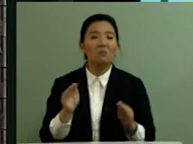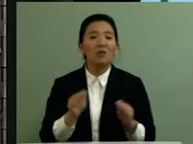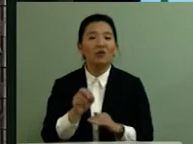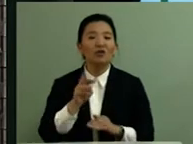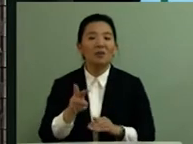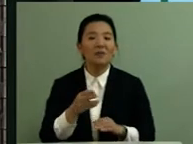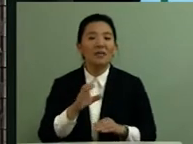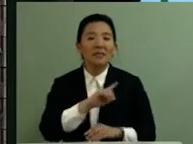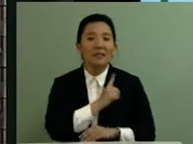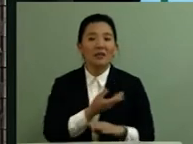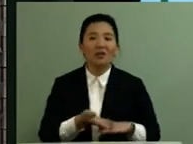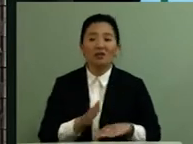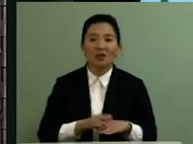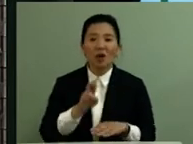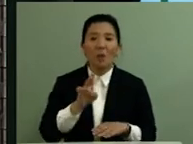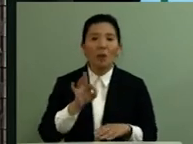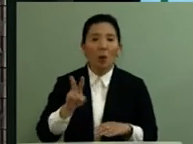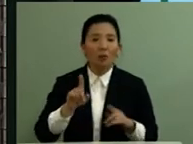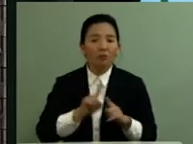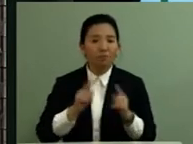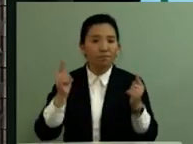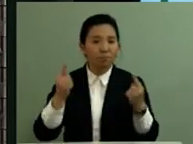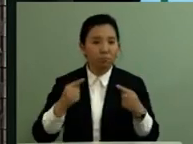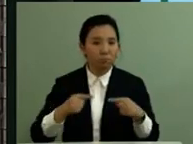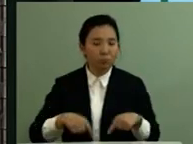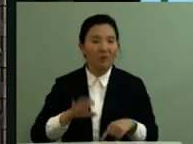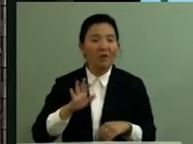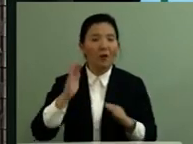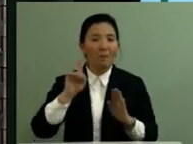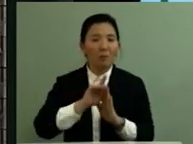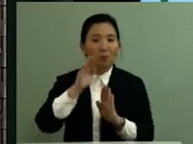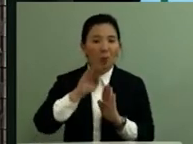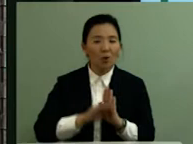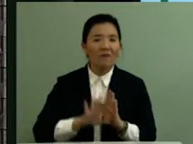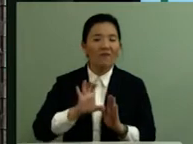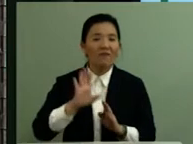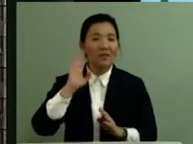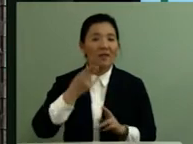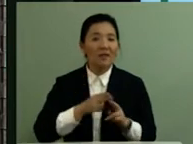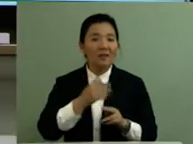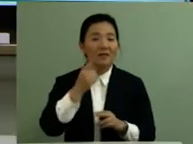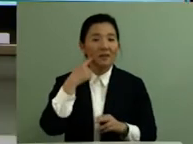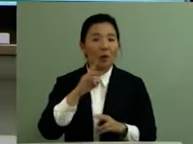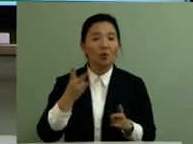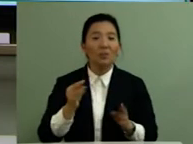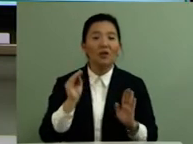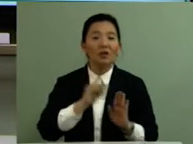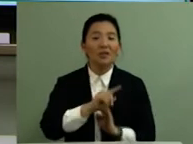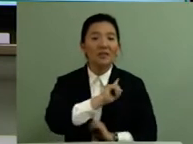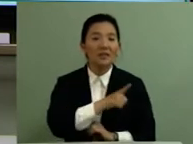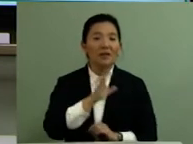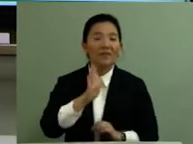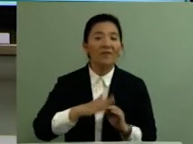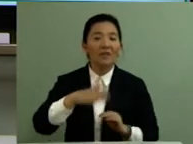чем сила тяжести. Блок тонет в воде, вы это знаете. И нужно приложить силу